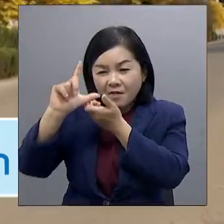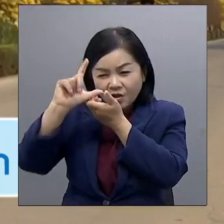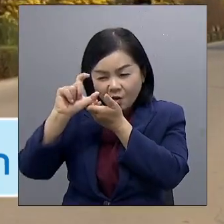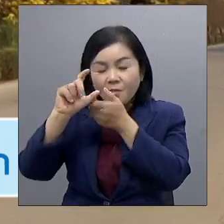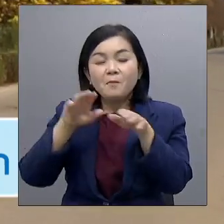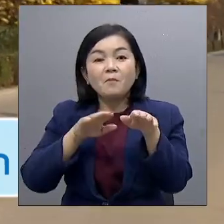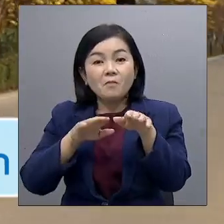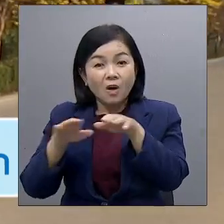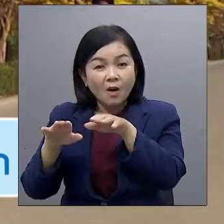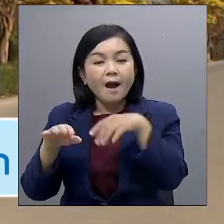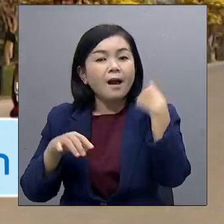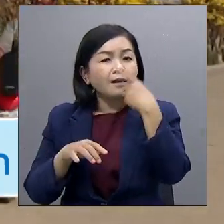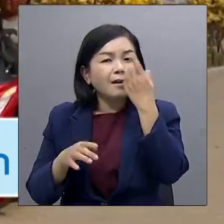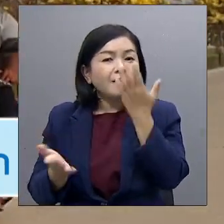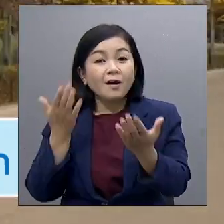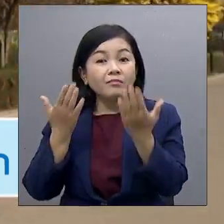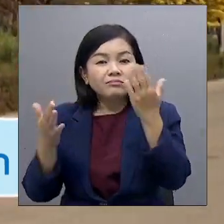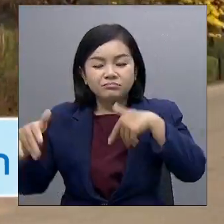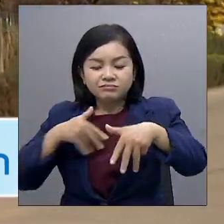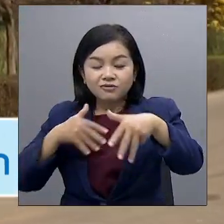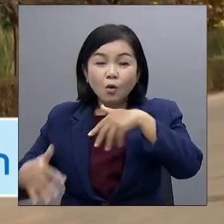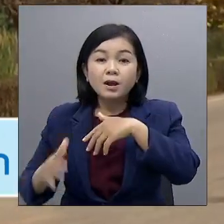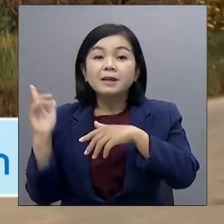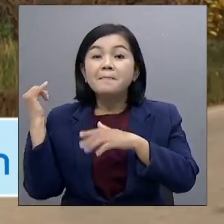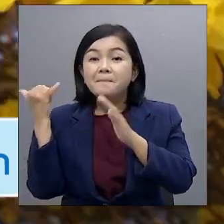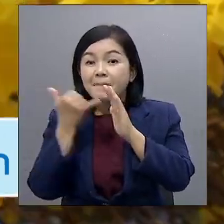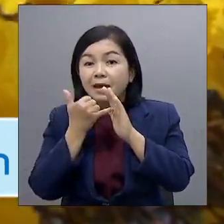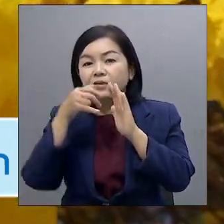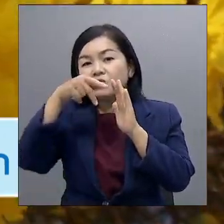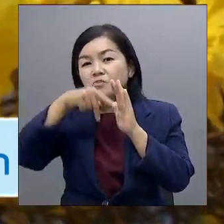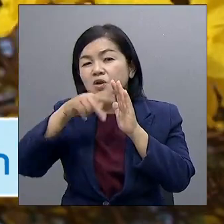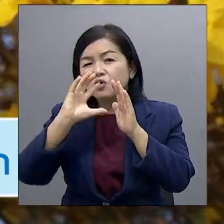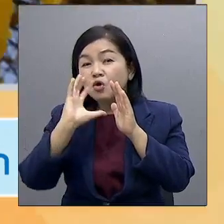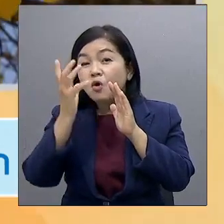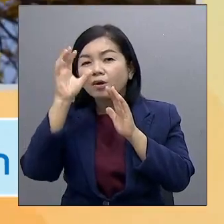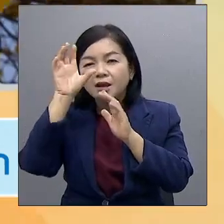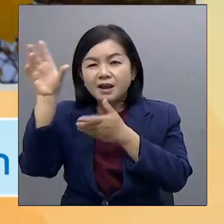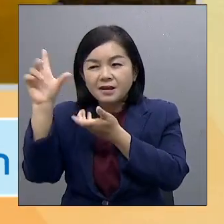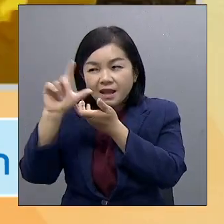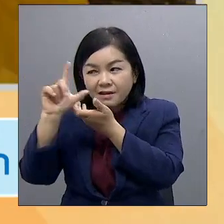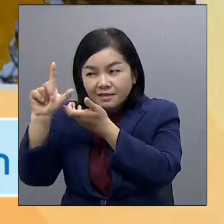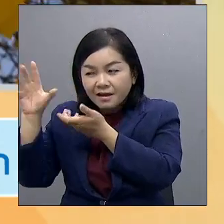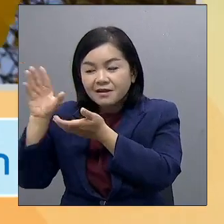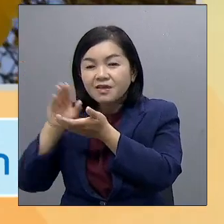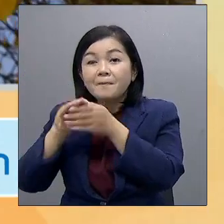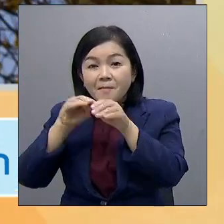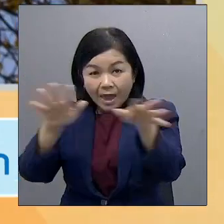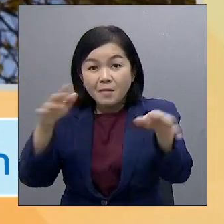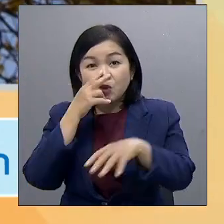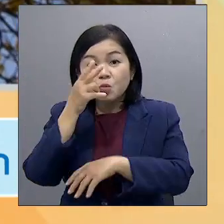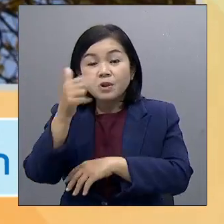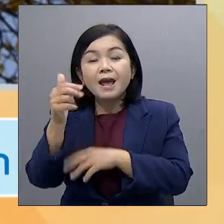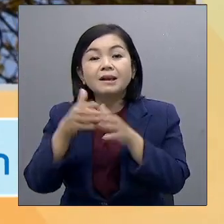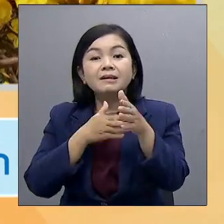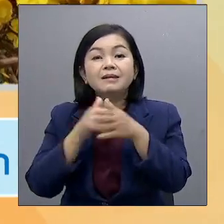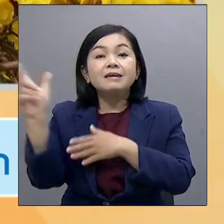คะคุณผู้ชมท่านไหนที่ถ้าหากว่ามีโอกาสไปถ่ายรูปแถวนี้อย่าลืมส่งรูปมาอวดเราบ้างนะคะดอกเหลืองเชียงรายค่ะคุณ